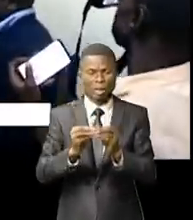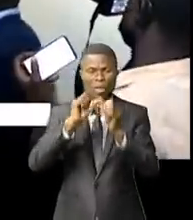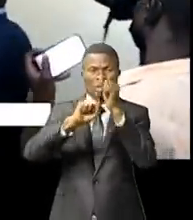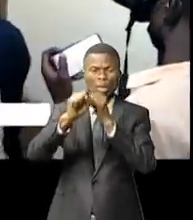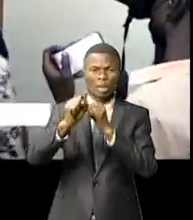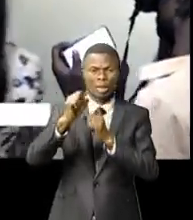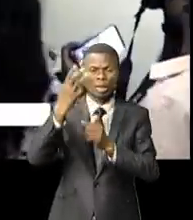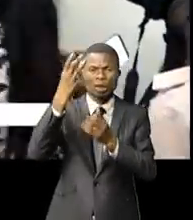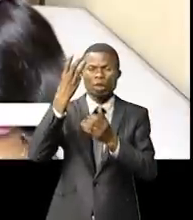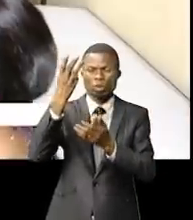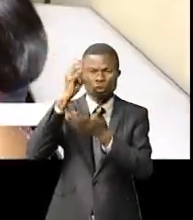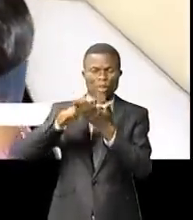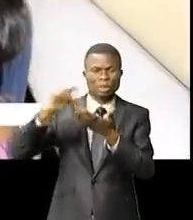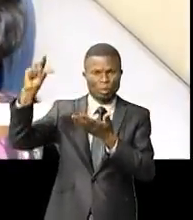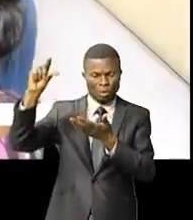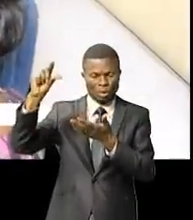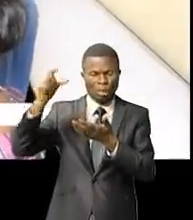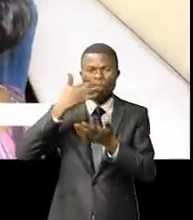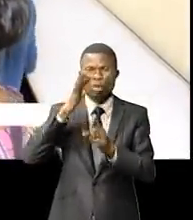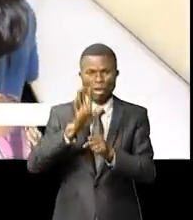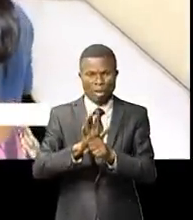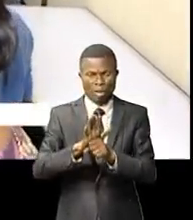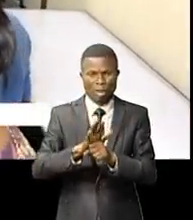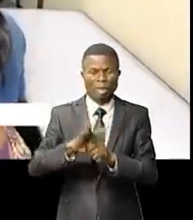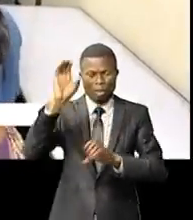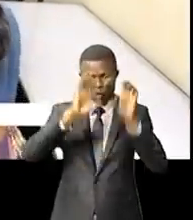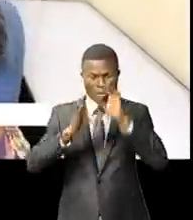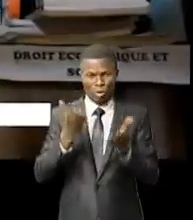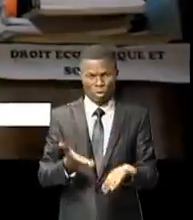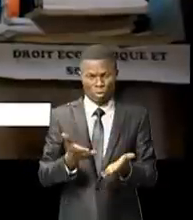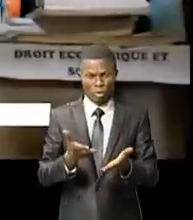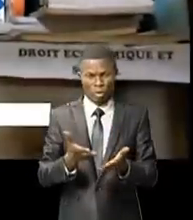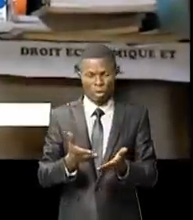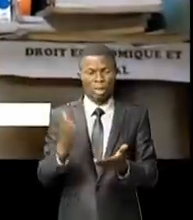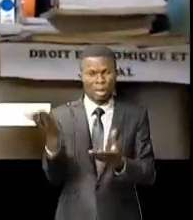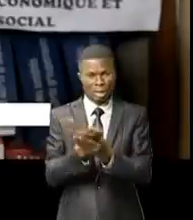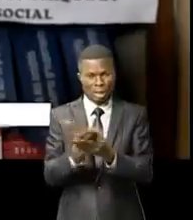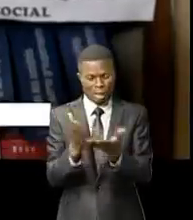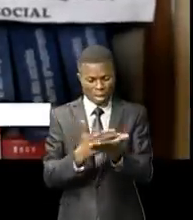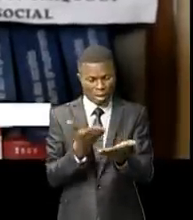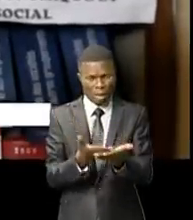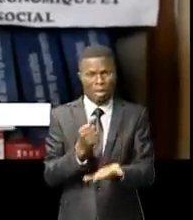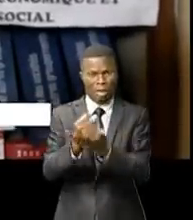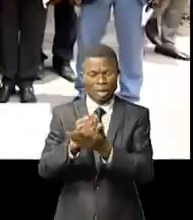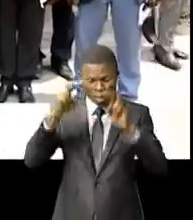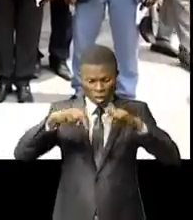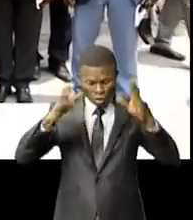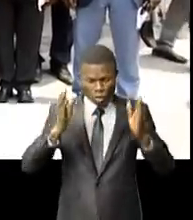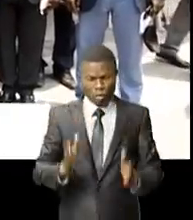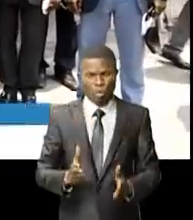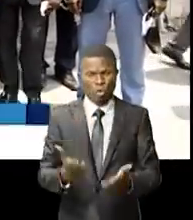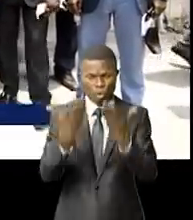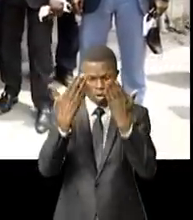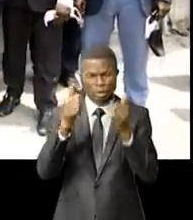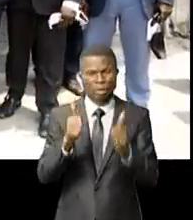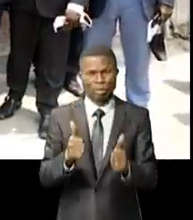des 3e graduats. C'est donc promesse tenue sur le plan scientifique, car ces ouvrages permettront aux chercheurs de mieux